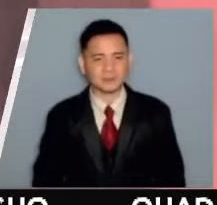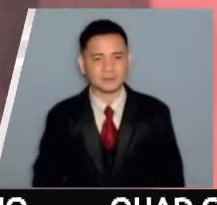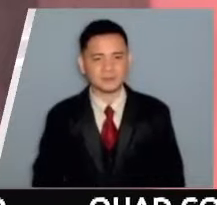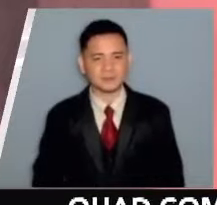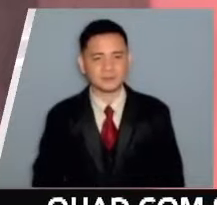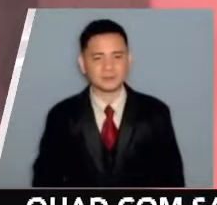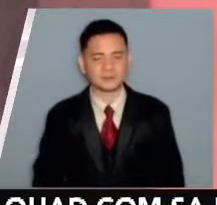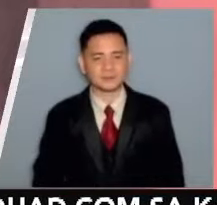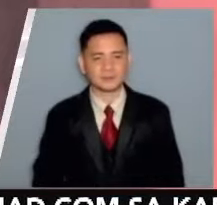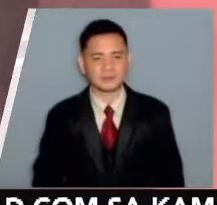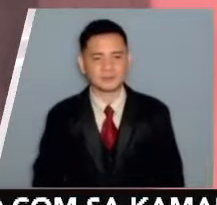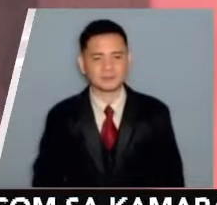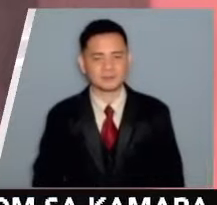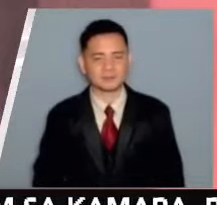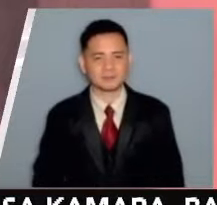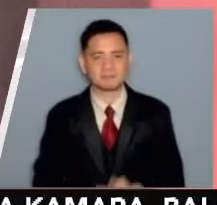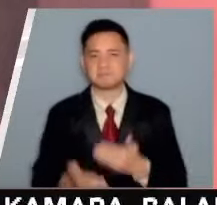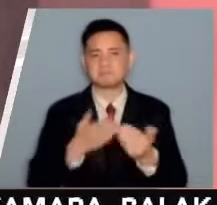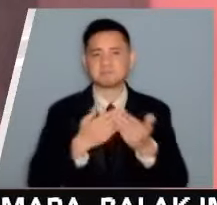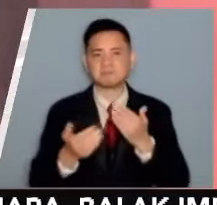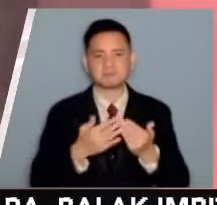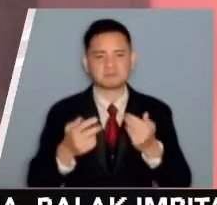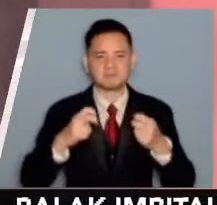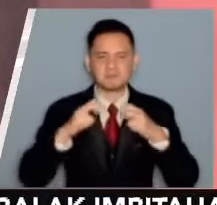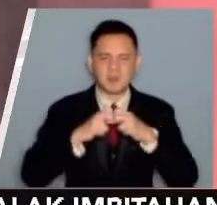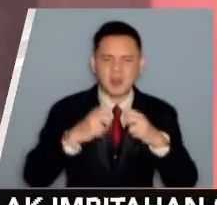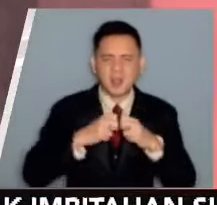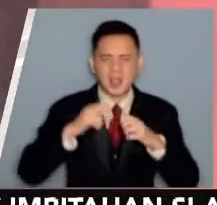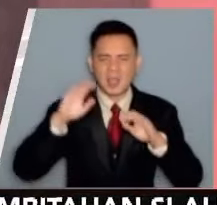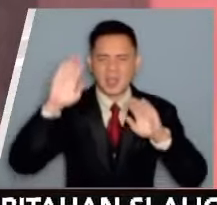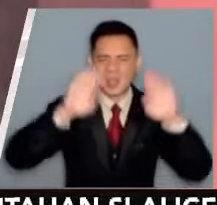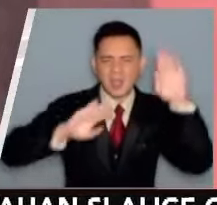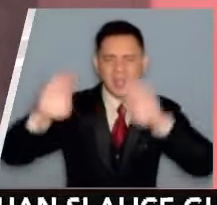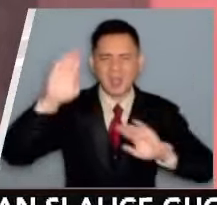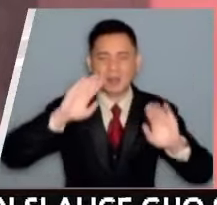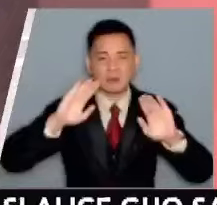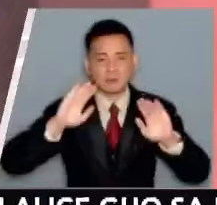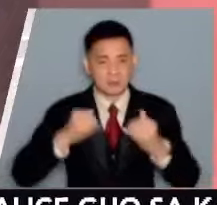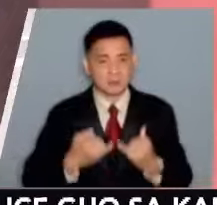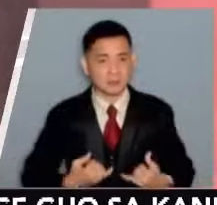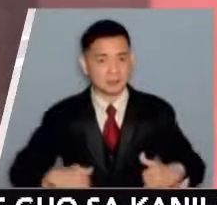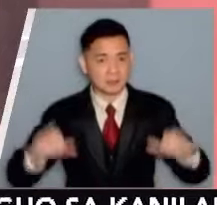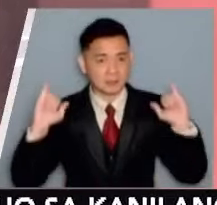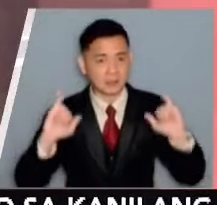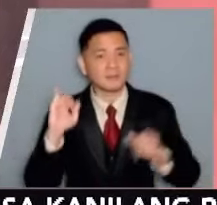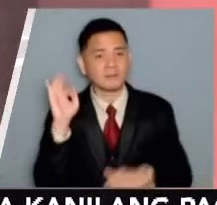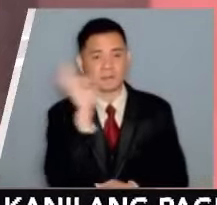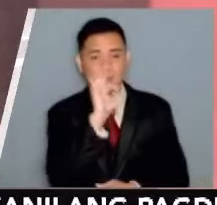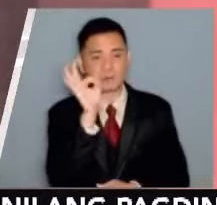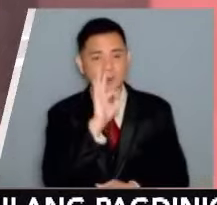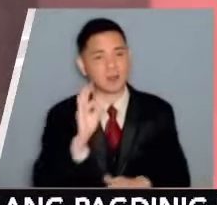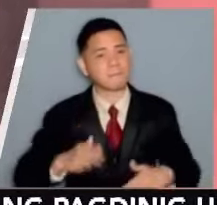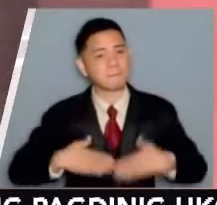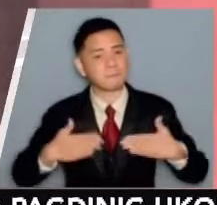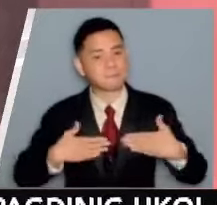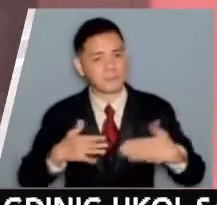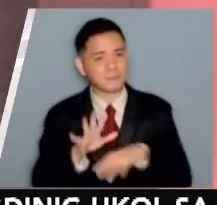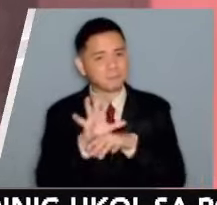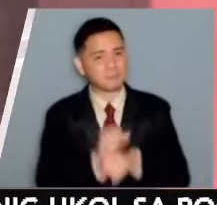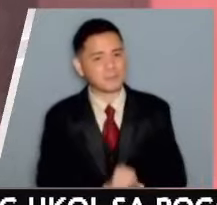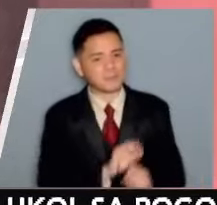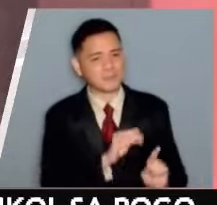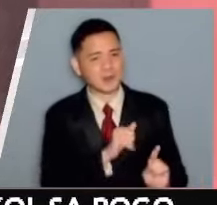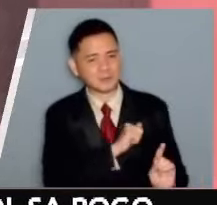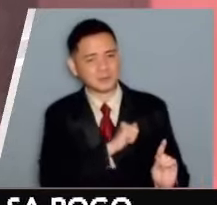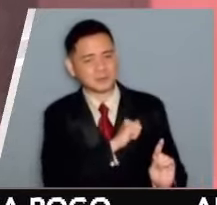Kahit maraming problema sa buhay, nangibabaw pa rin ang pagiging masayahin ng mga Pinoy. Diyan sumesentro ang ikapito at huling Pinoy